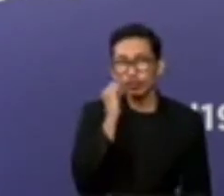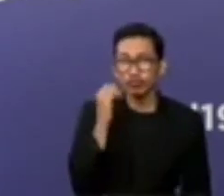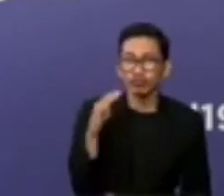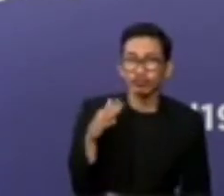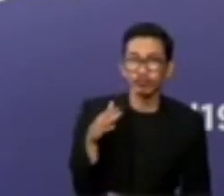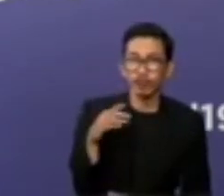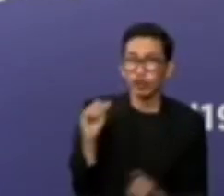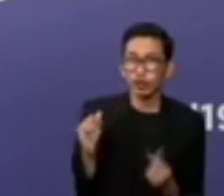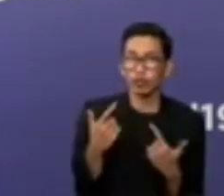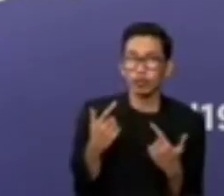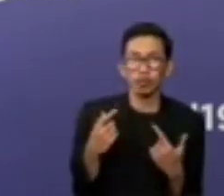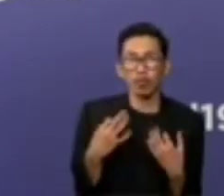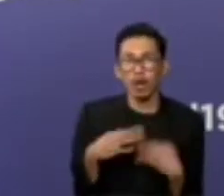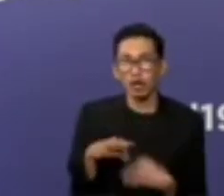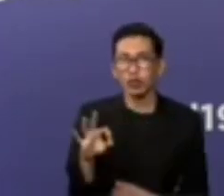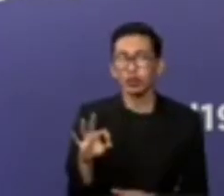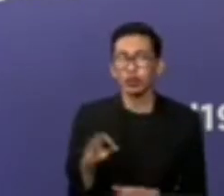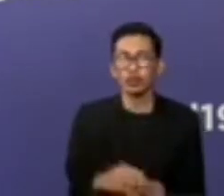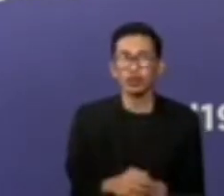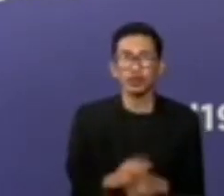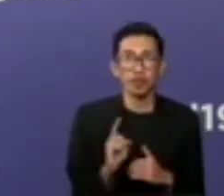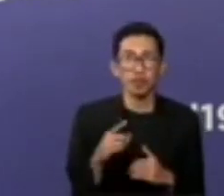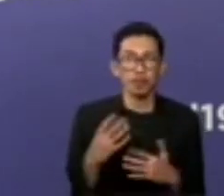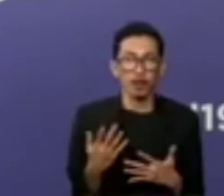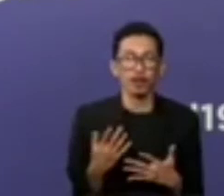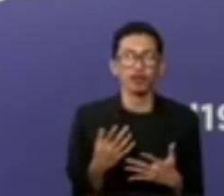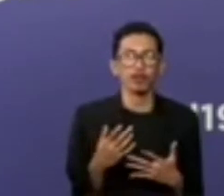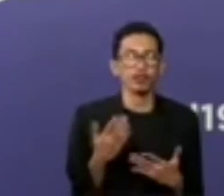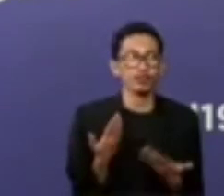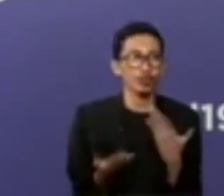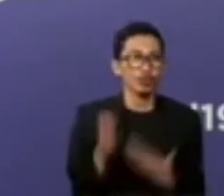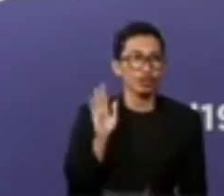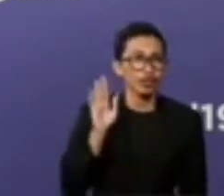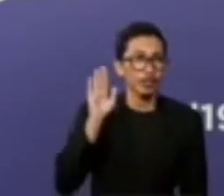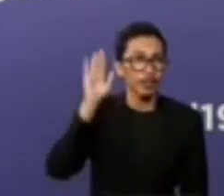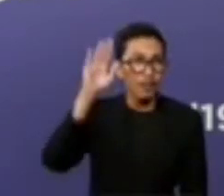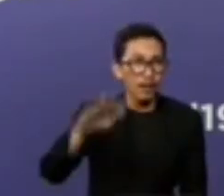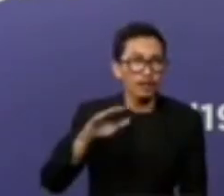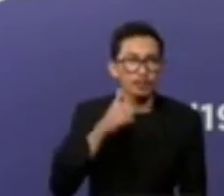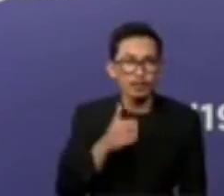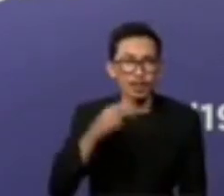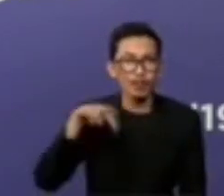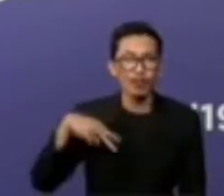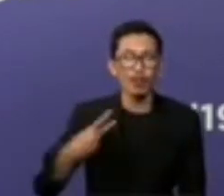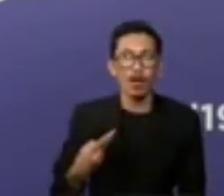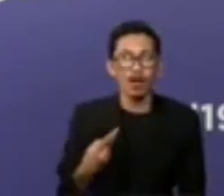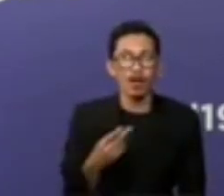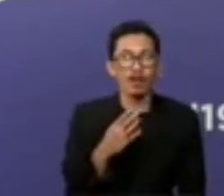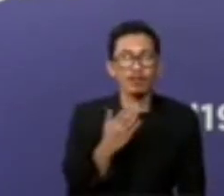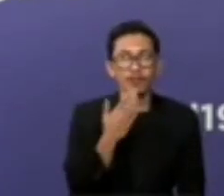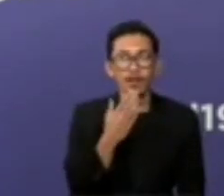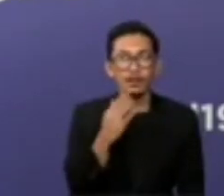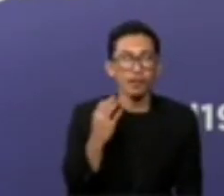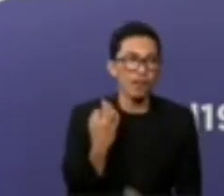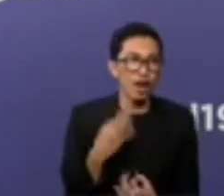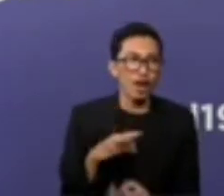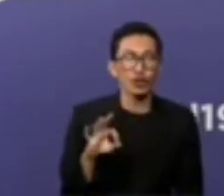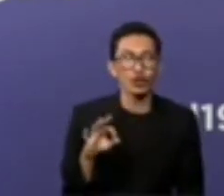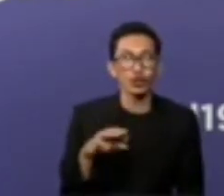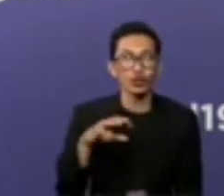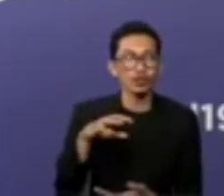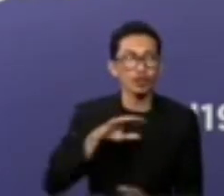Karena kita bisa menjadi agen perubahan dalam mengimplementasikan kebiasaan baru ini di